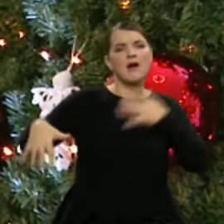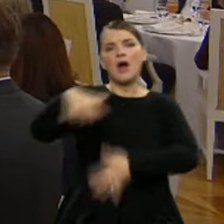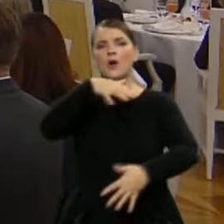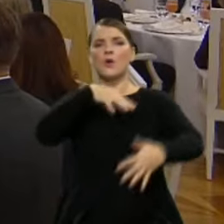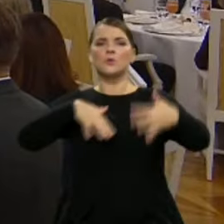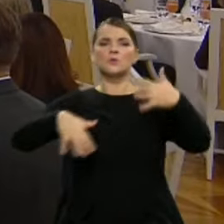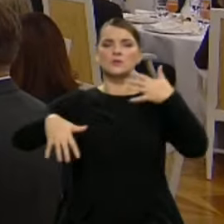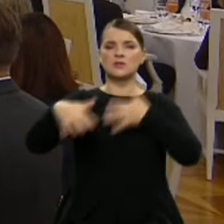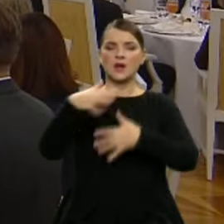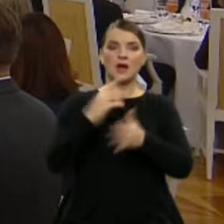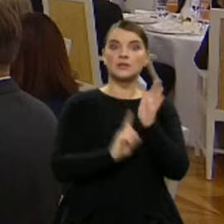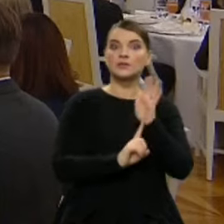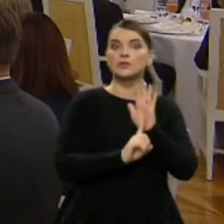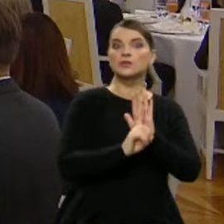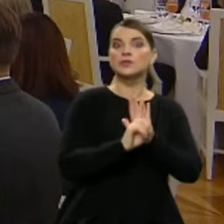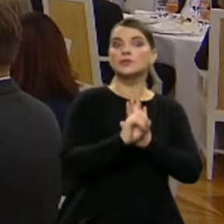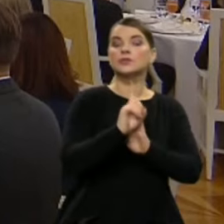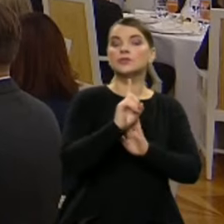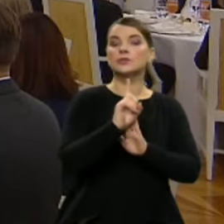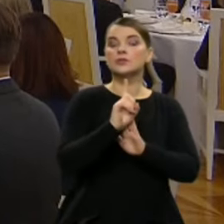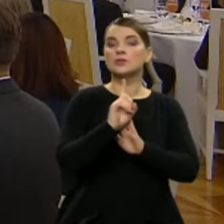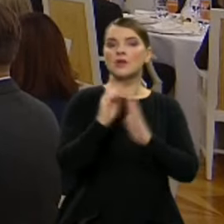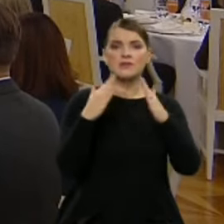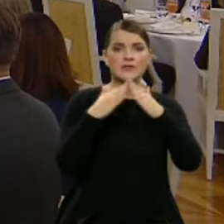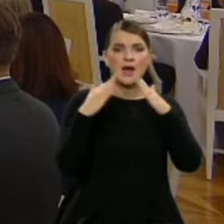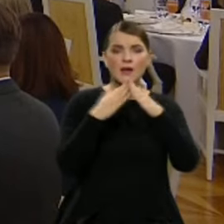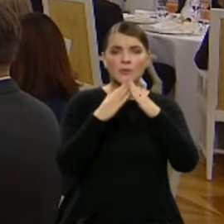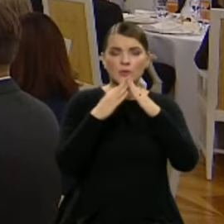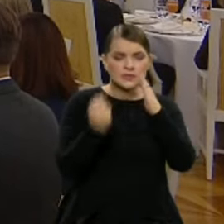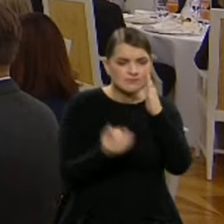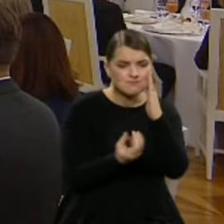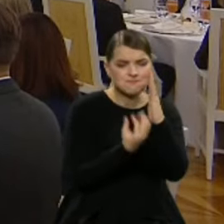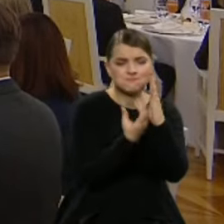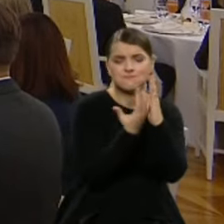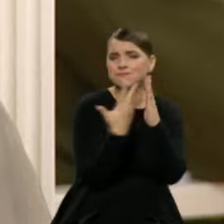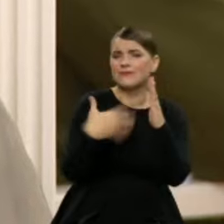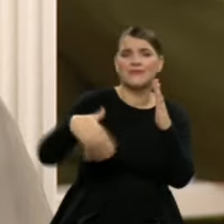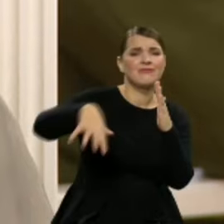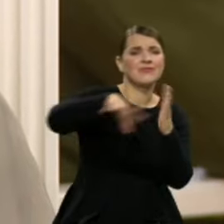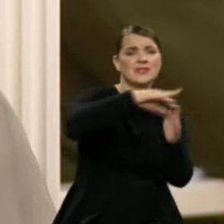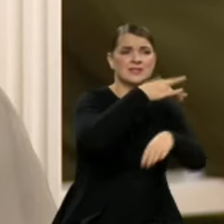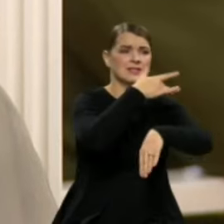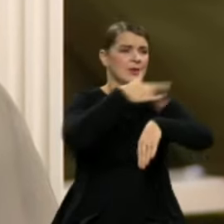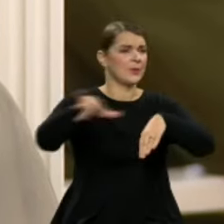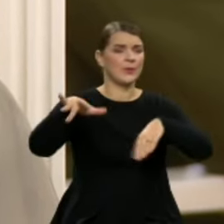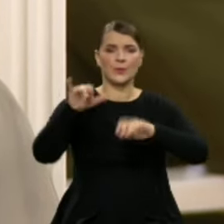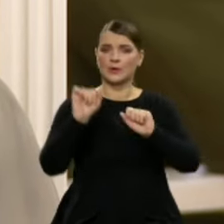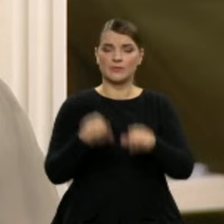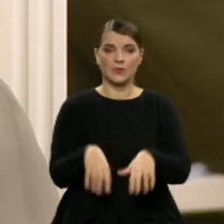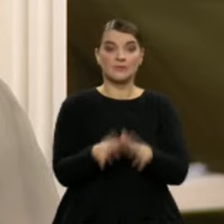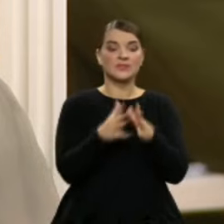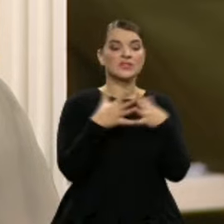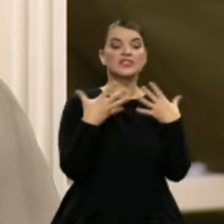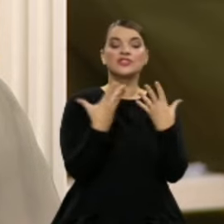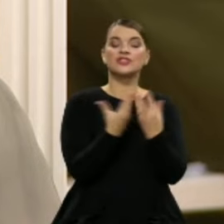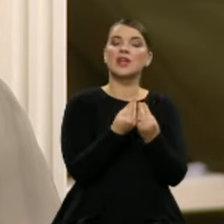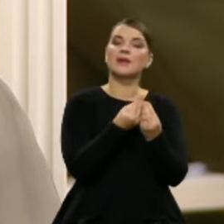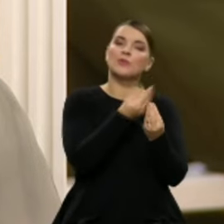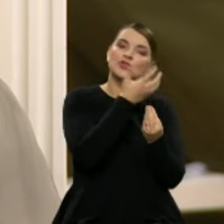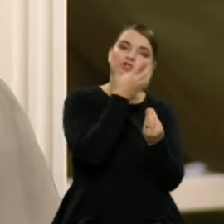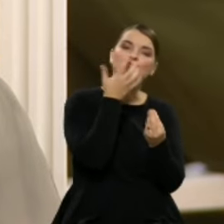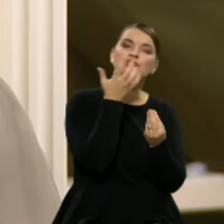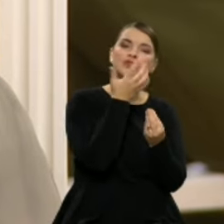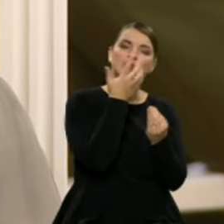bangų jėga, įsiveržusi namus pasiglemžia ir sunaikina viską. Išsaugokime šeimų šilumą, nes